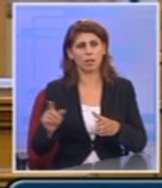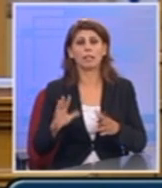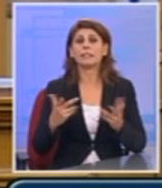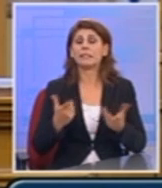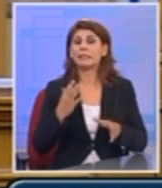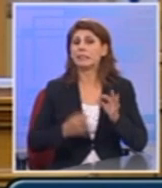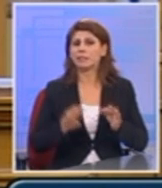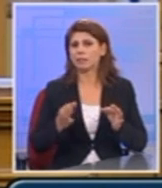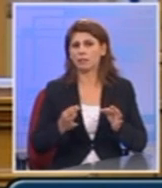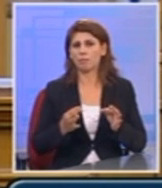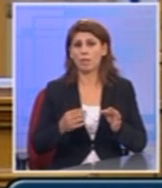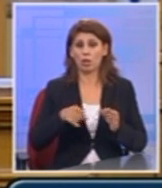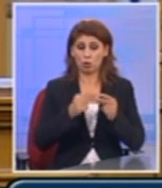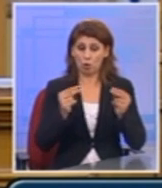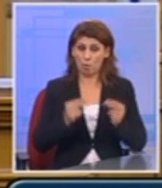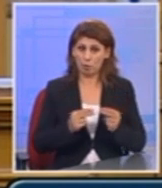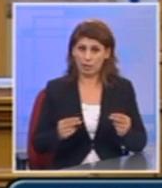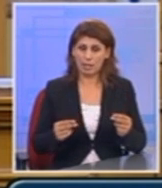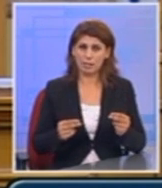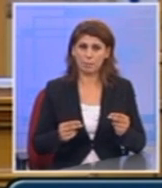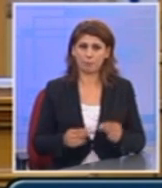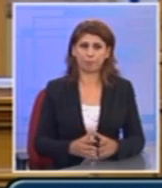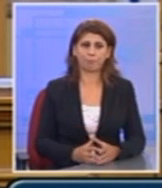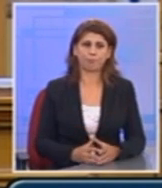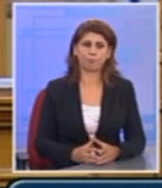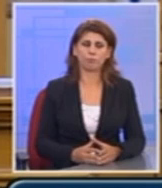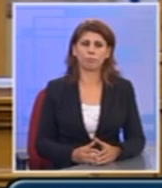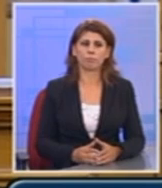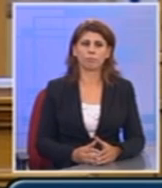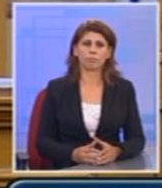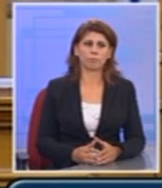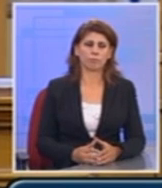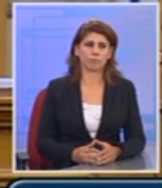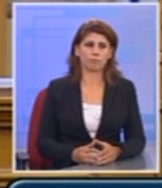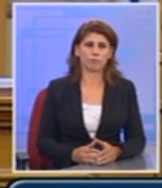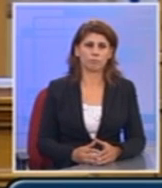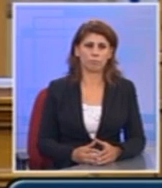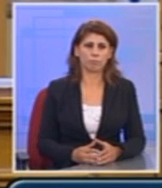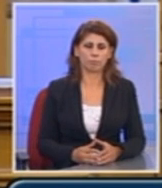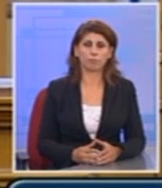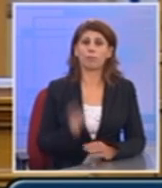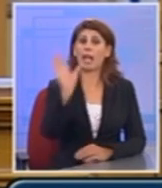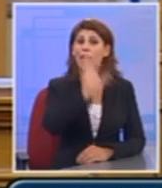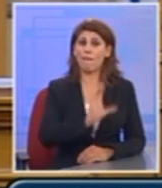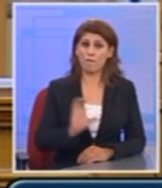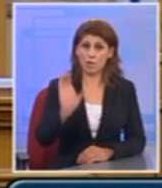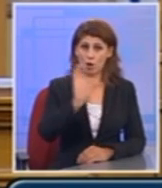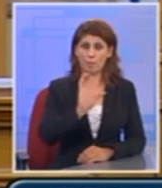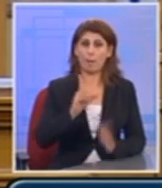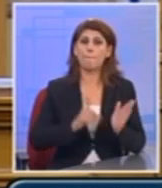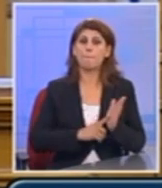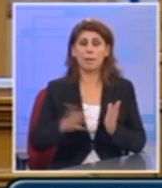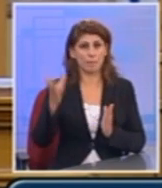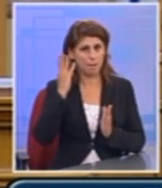είναι το αποτέλεσμα της μετάδοσης η ευρώπη πρέπει